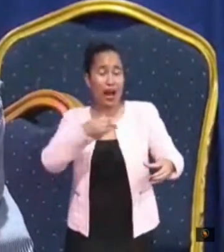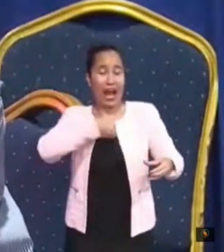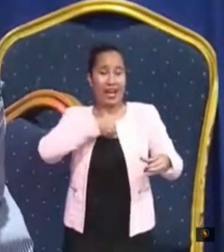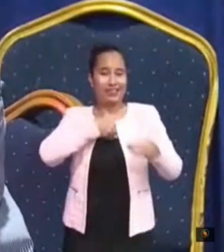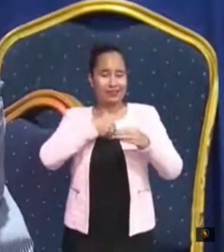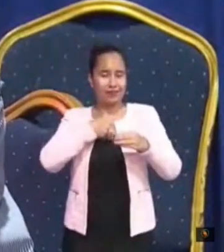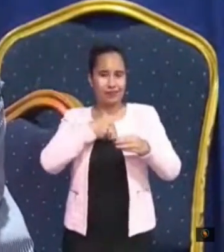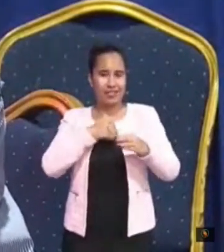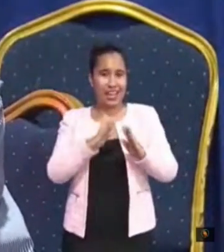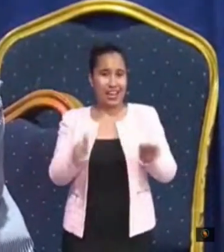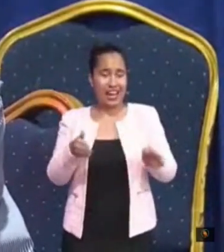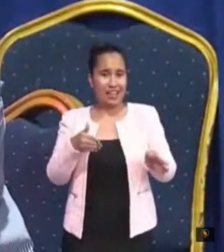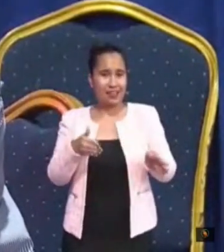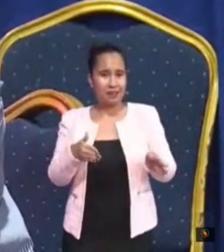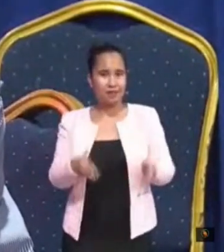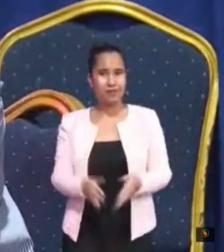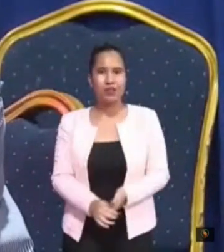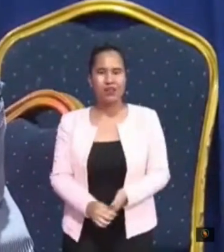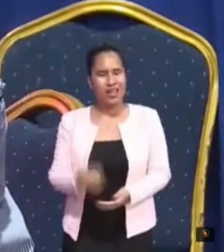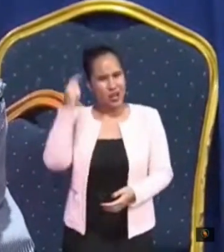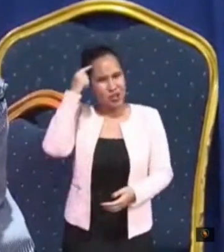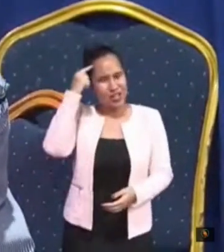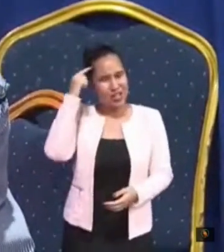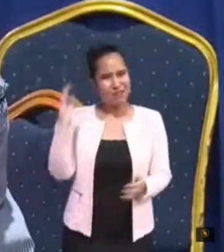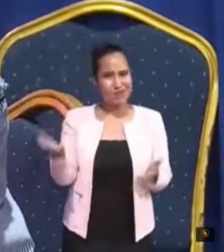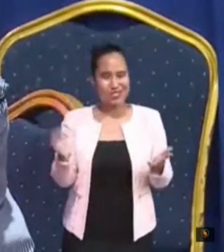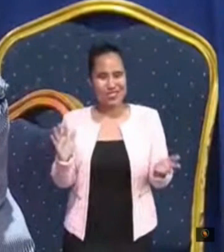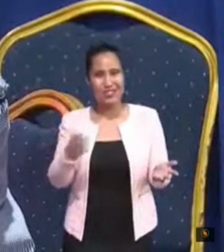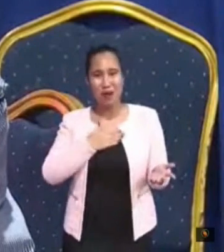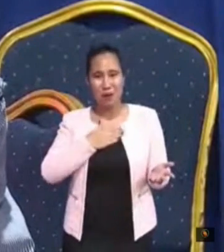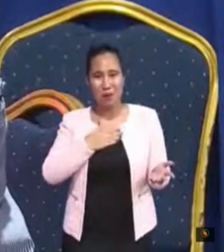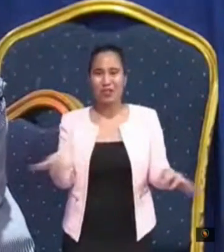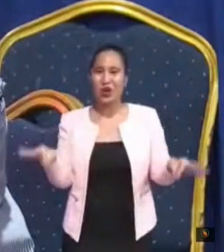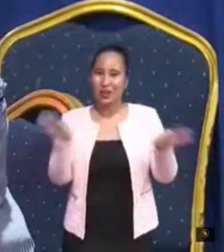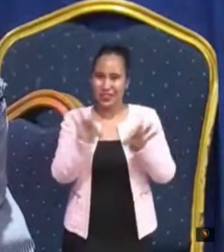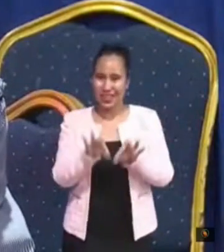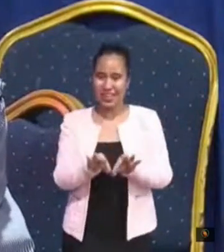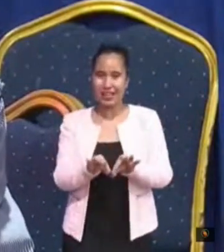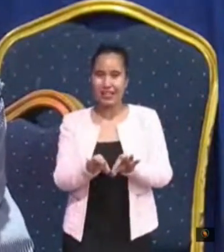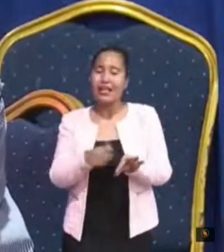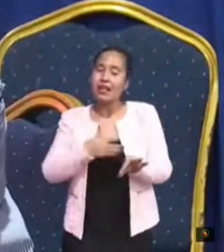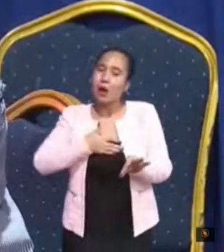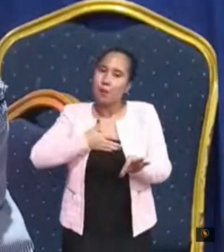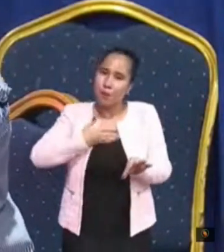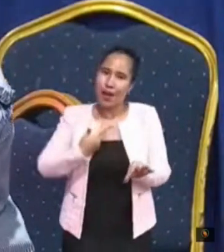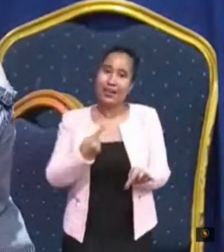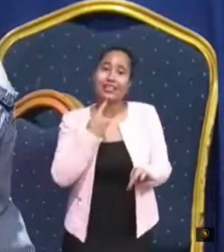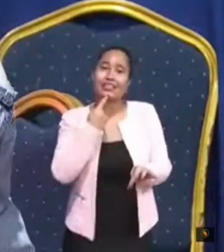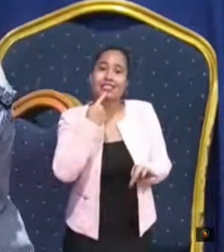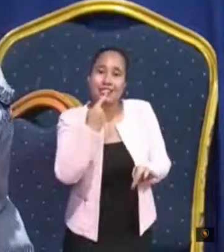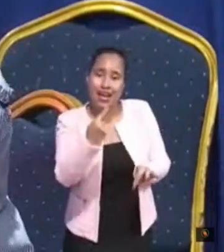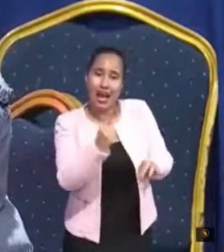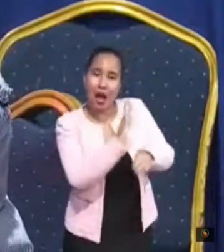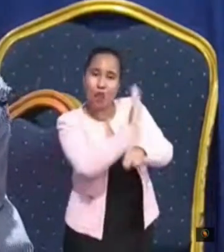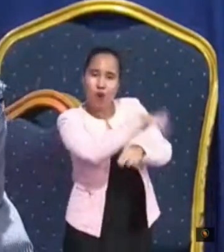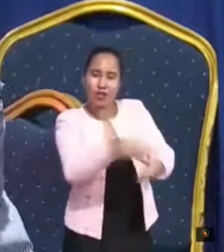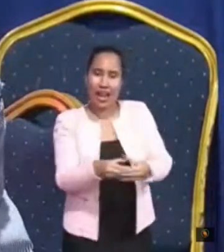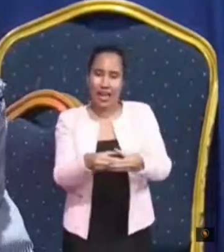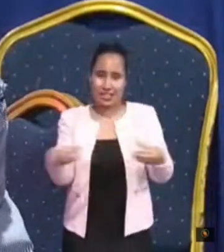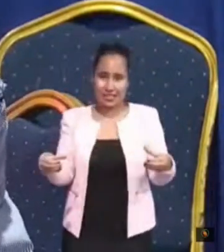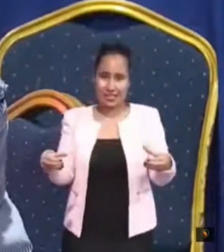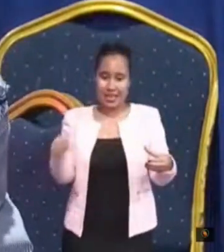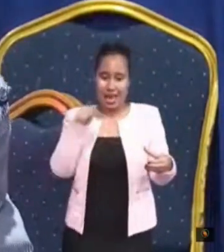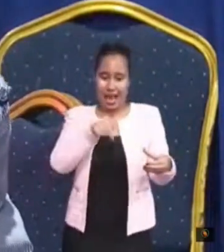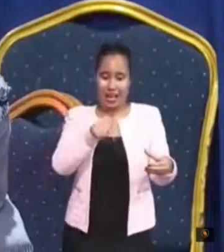denkt dat er iets dringends van u aan de hand is, kunt u dat doorgeven aan Buitenlandse Zaken en dan zullen zij